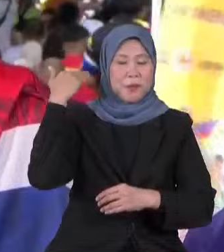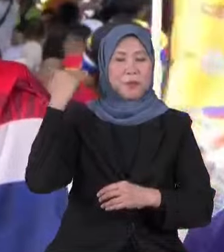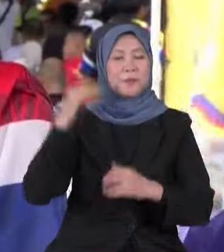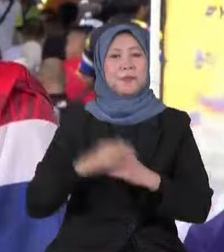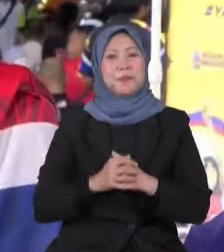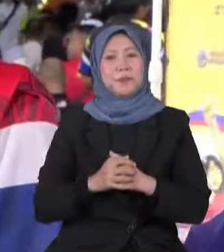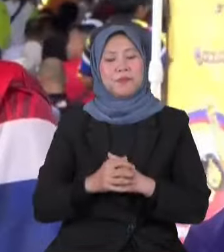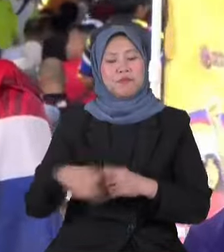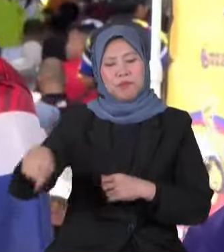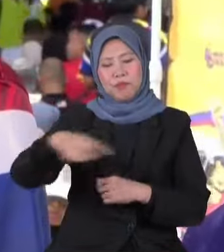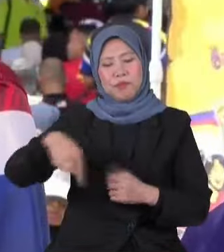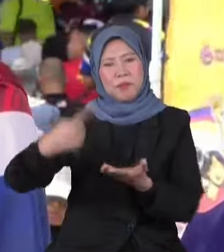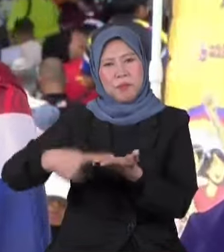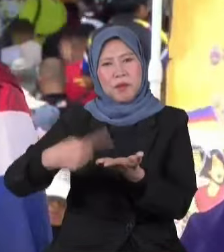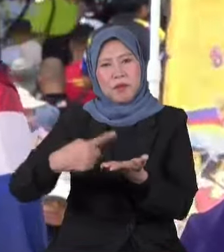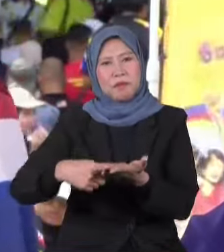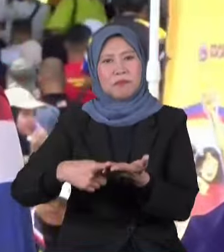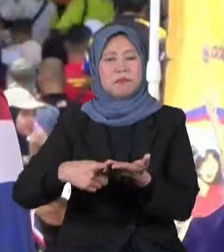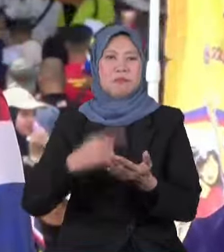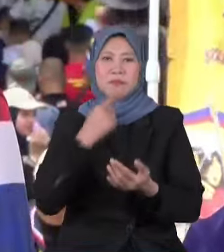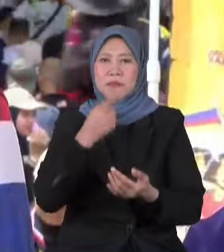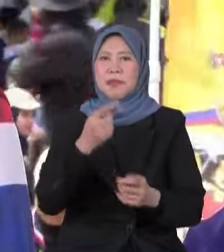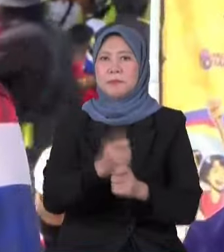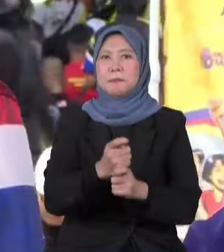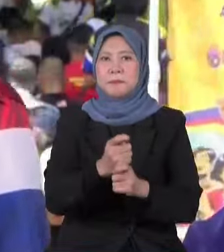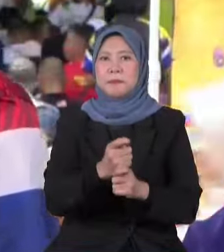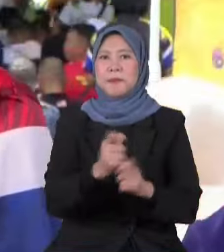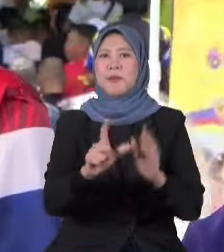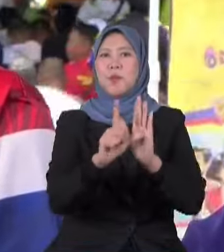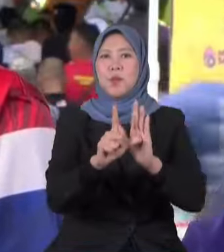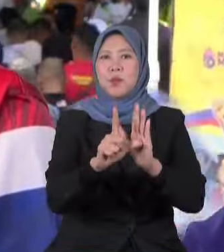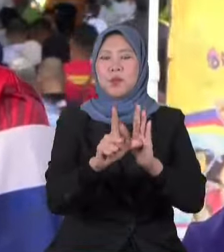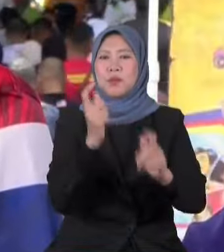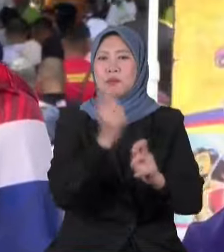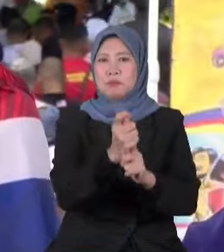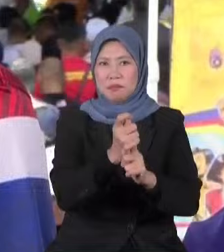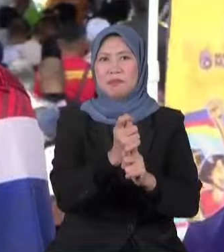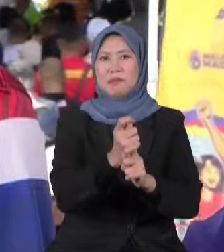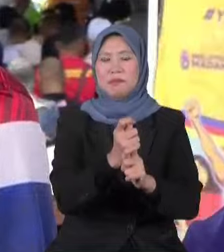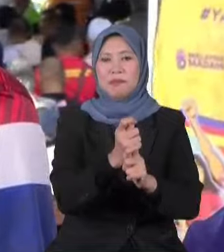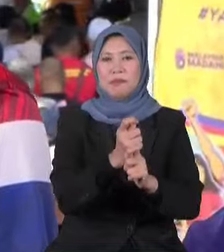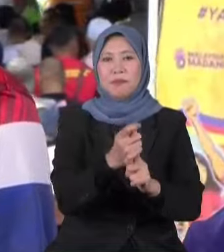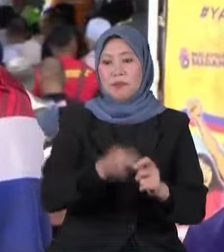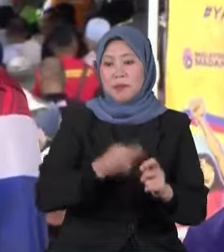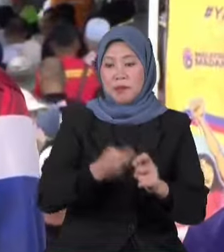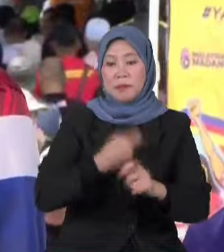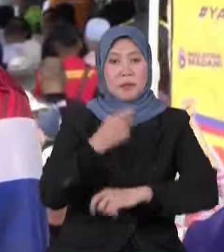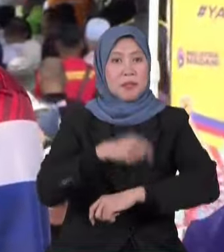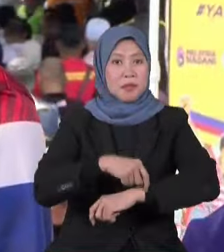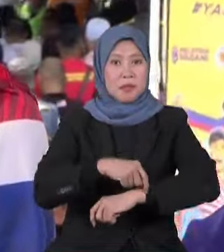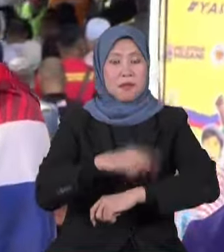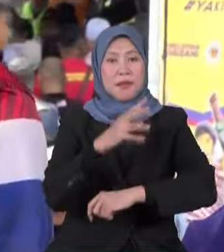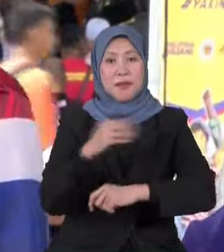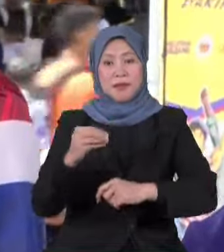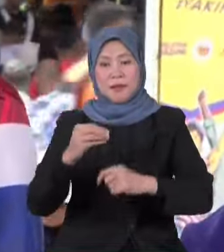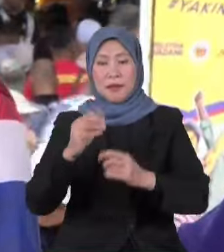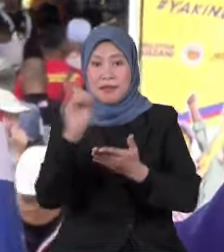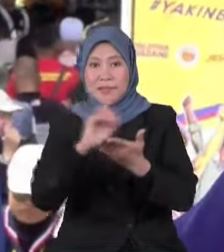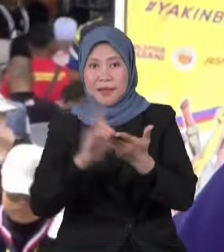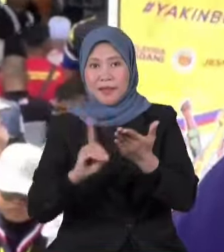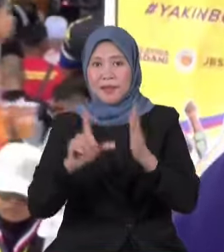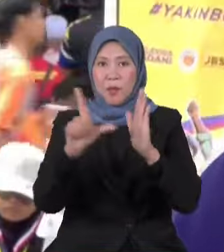keputusan pengurusan kementerian, maksud kita kekalkan logo tu atas dinamika orang kata setiap masuk dan reka bentuk logo